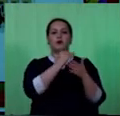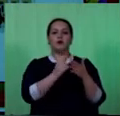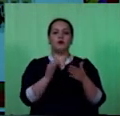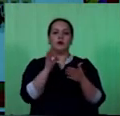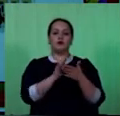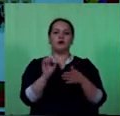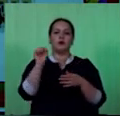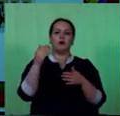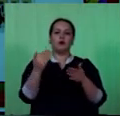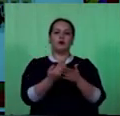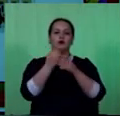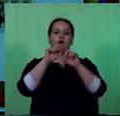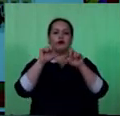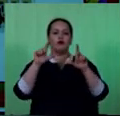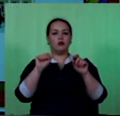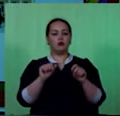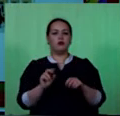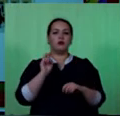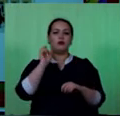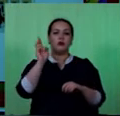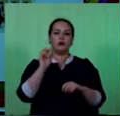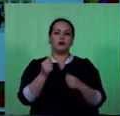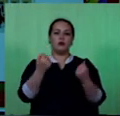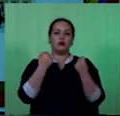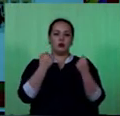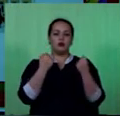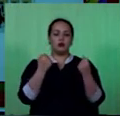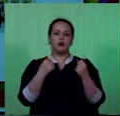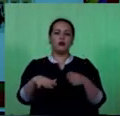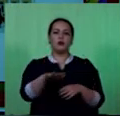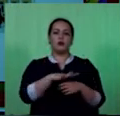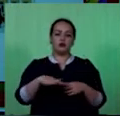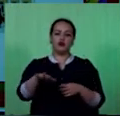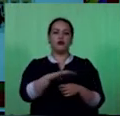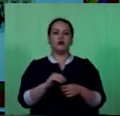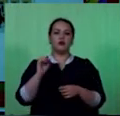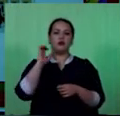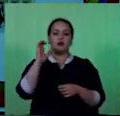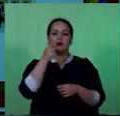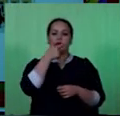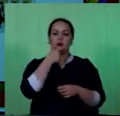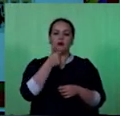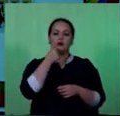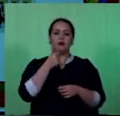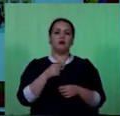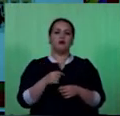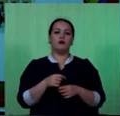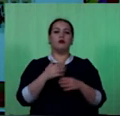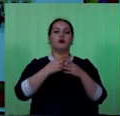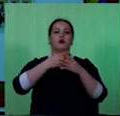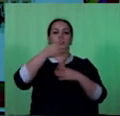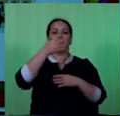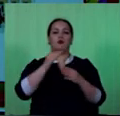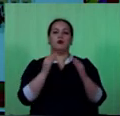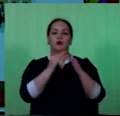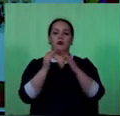новые школы б спортивные площадки c красивые жилые дома